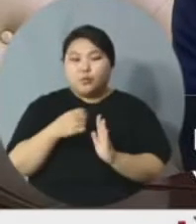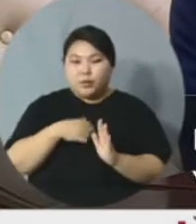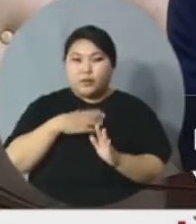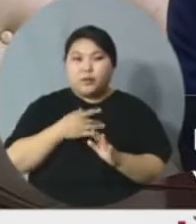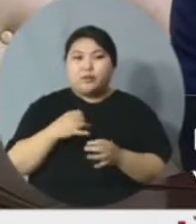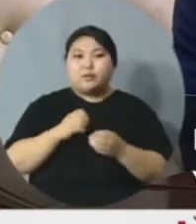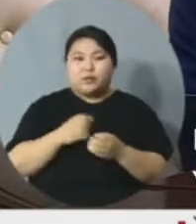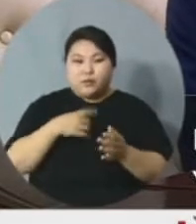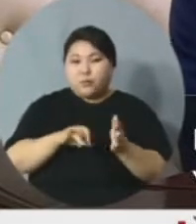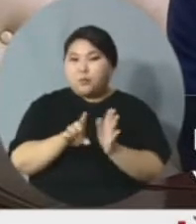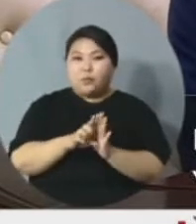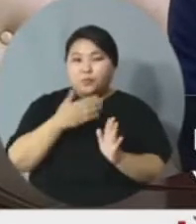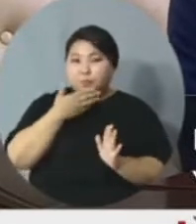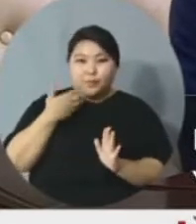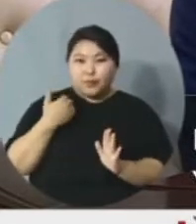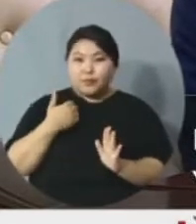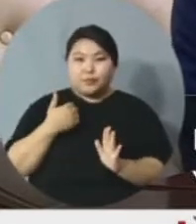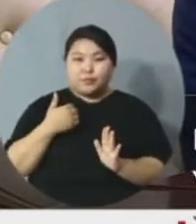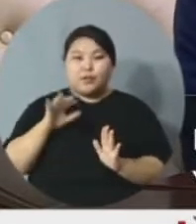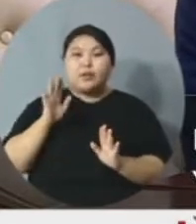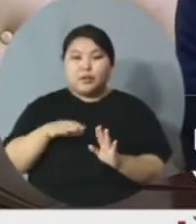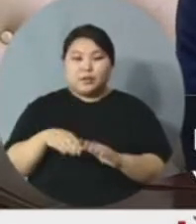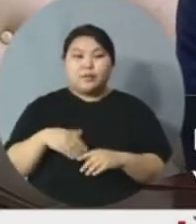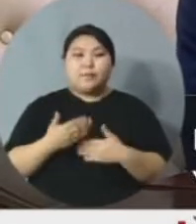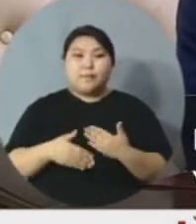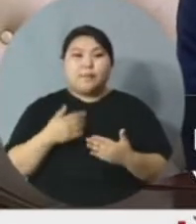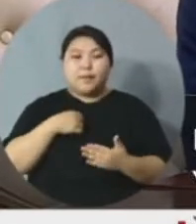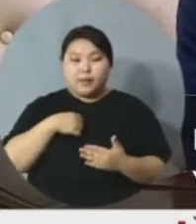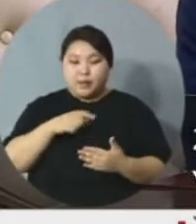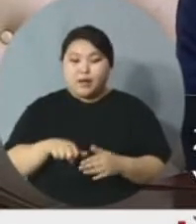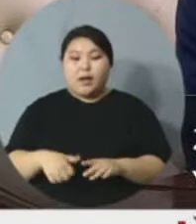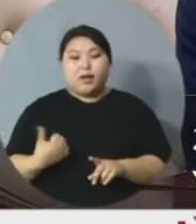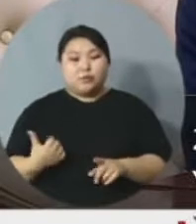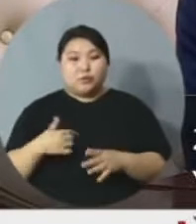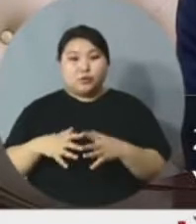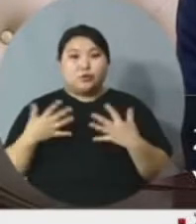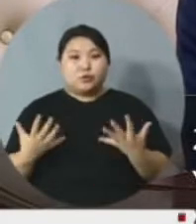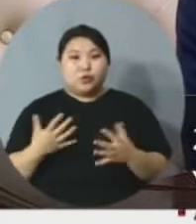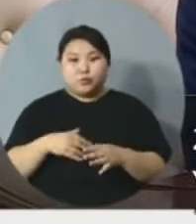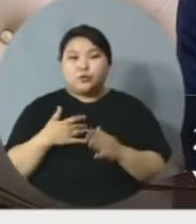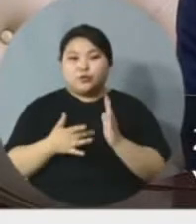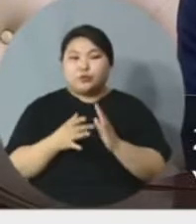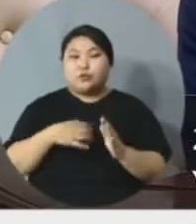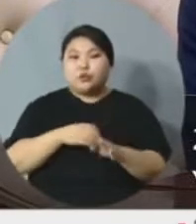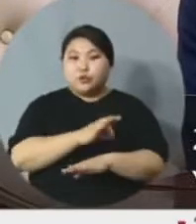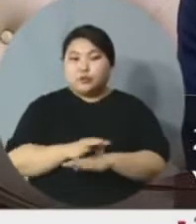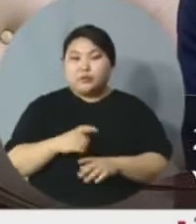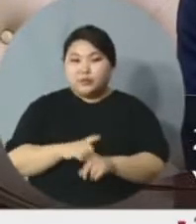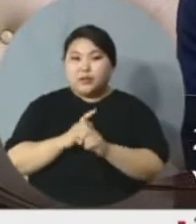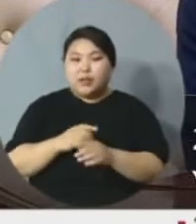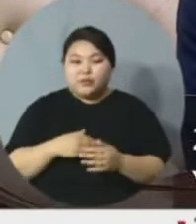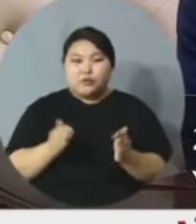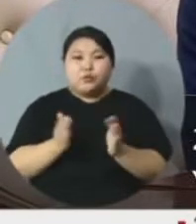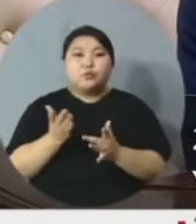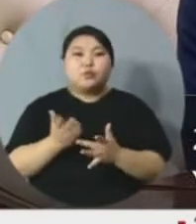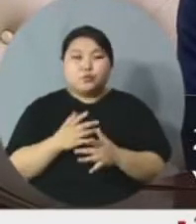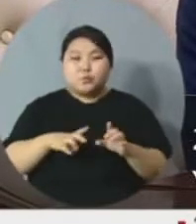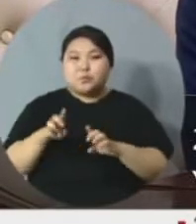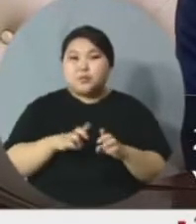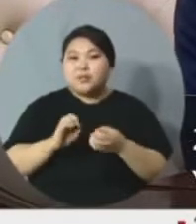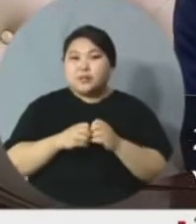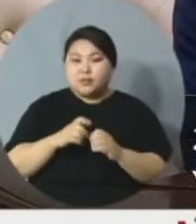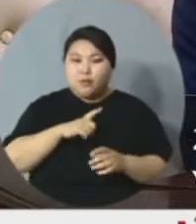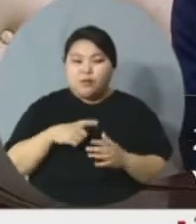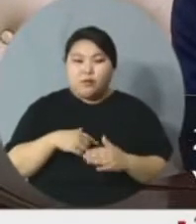том төслүүдийг үүсгэх боломж байхгүй шүү дээ. Энэ хэрэг бол том төслүүдийн дараа жижиг том үйлдвэрлэх гэж нэг юм. Бизнес